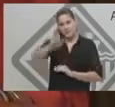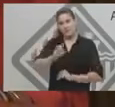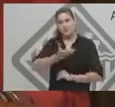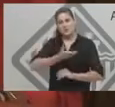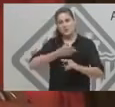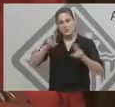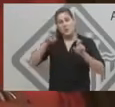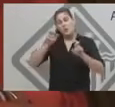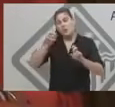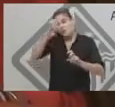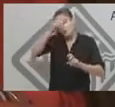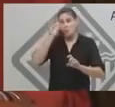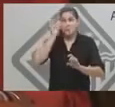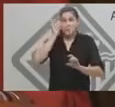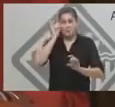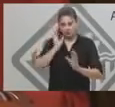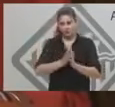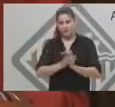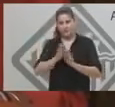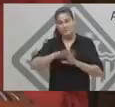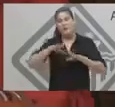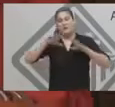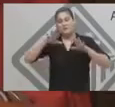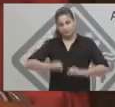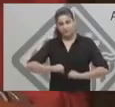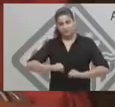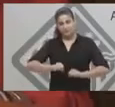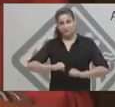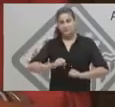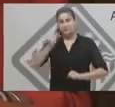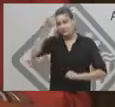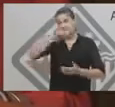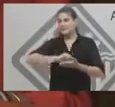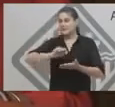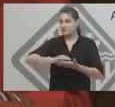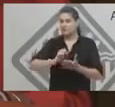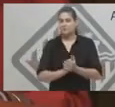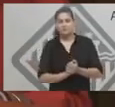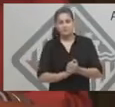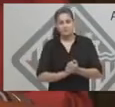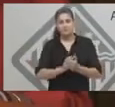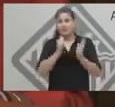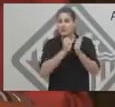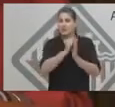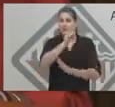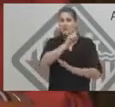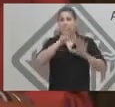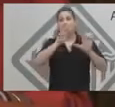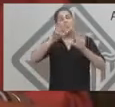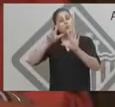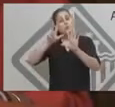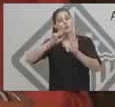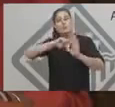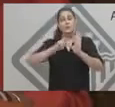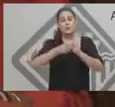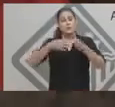o batllessa, proclamació i presa de possessió. Senyor secretari. L'article 198 de la